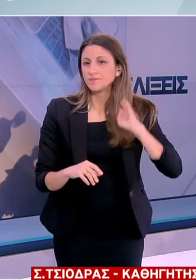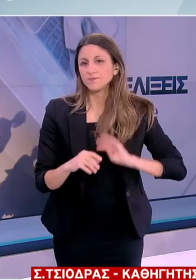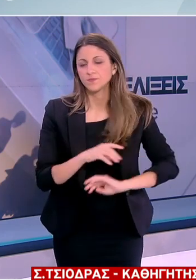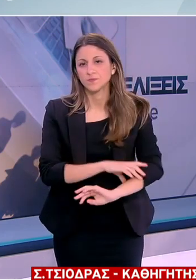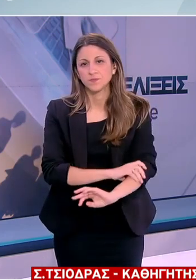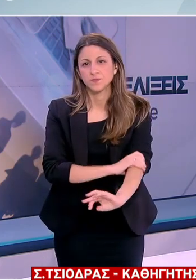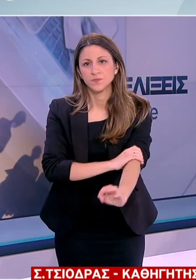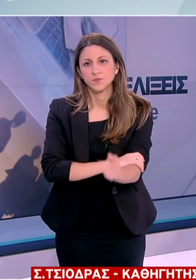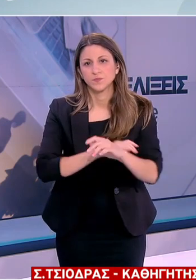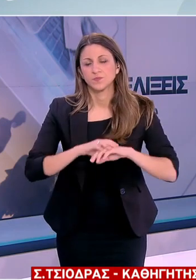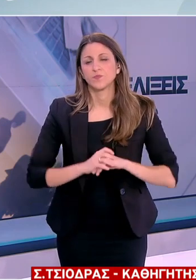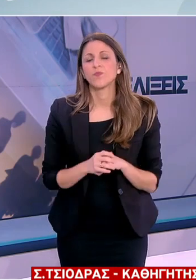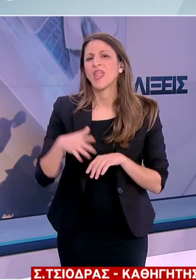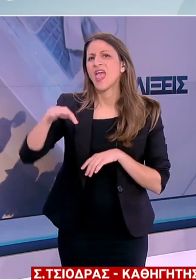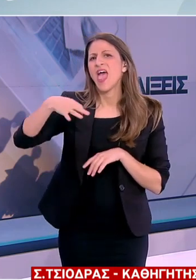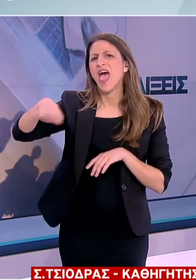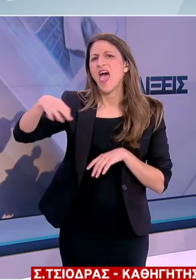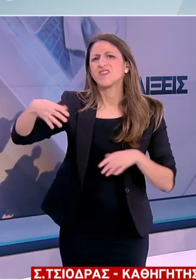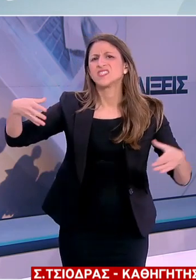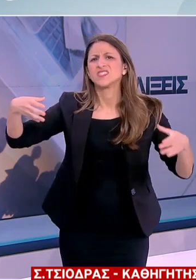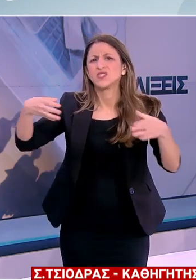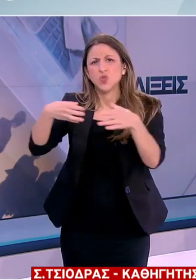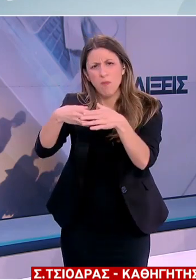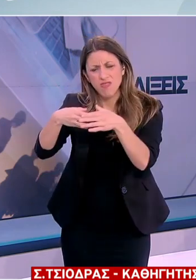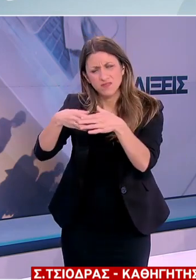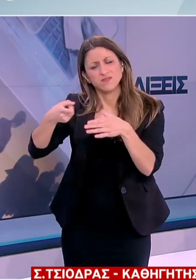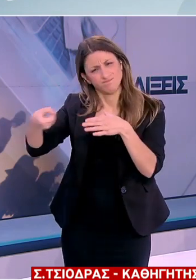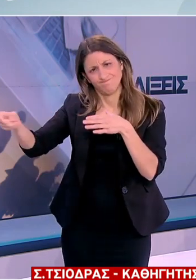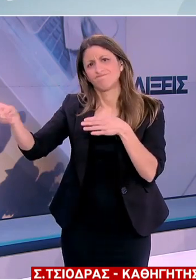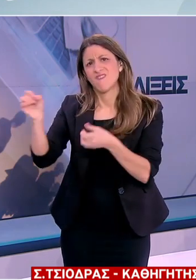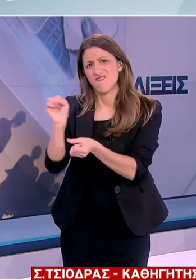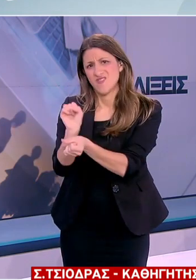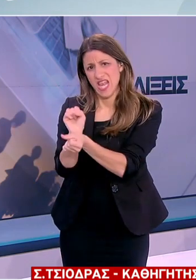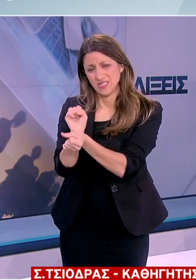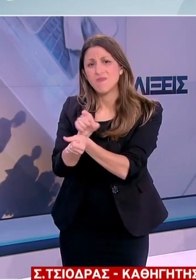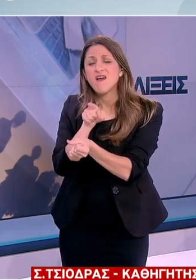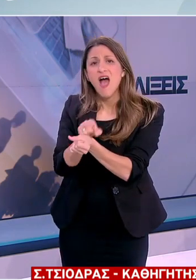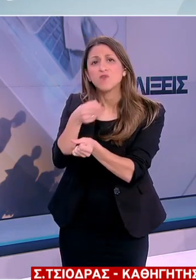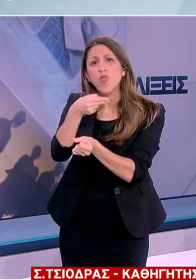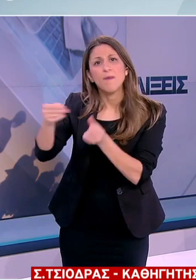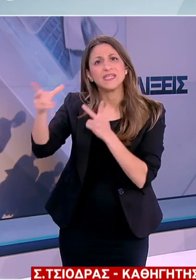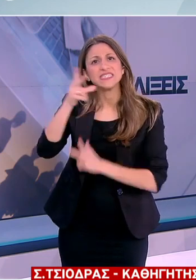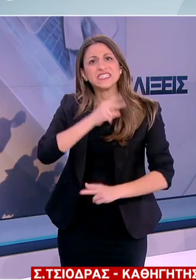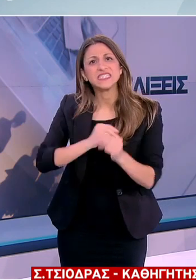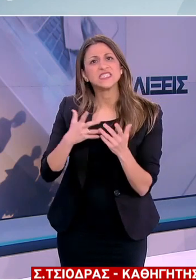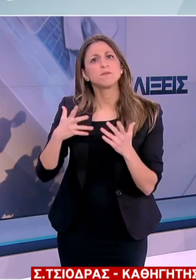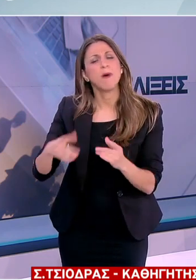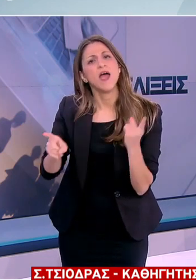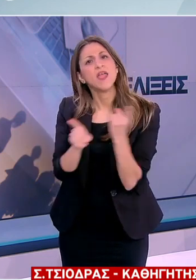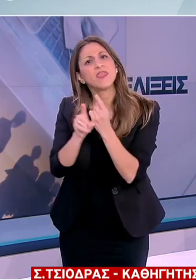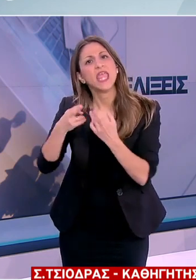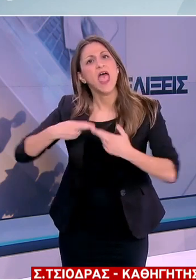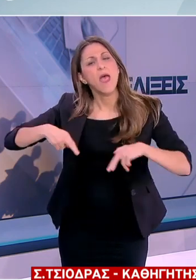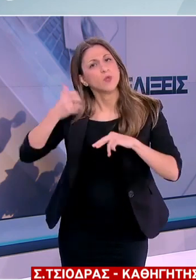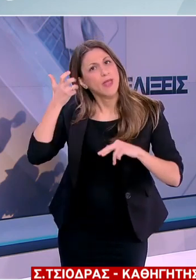είναι και θεωρούνται ευάλωτοι πληθυσμοί, για τους οποίους έχουμε επανειλημμένα μιλήσει και στην Επιτροπή Εμπειρογνωμόνων. Είμαστε σε διαβούλευση